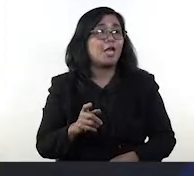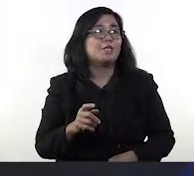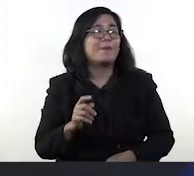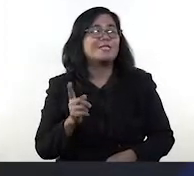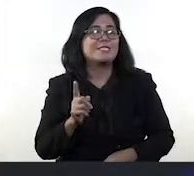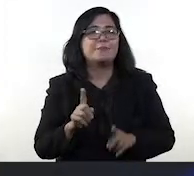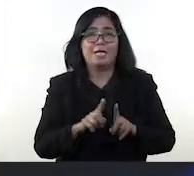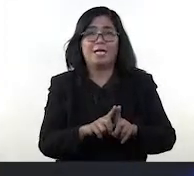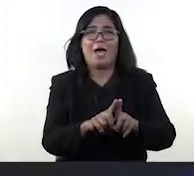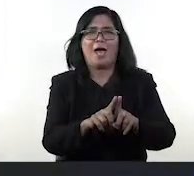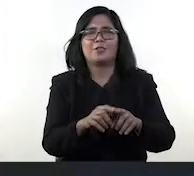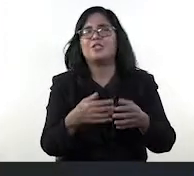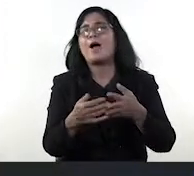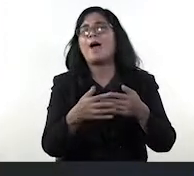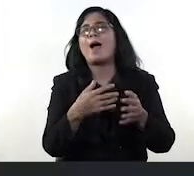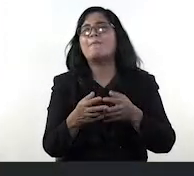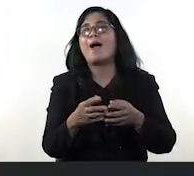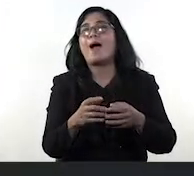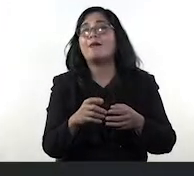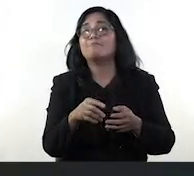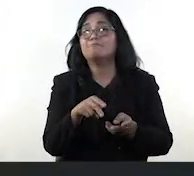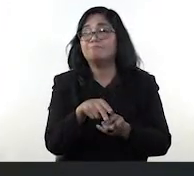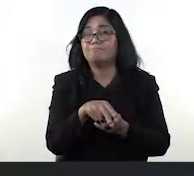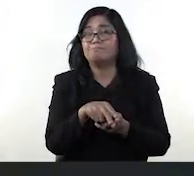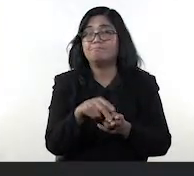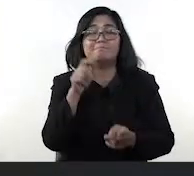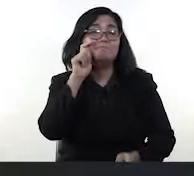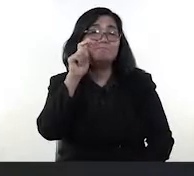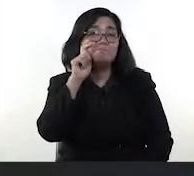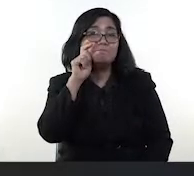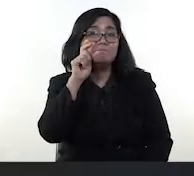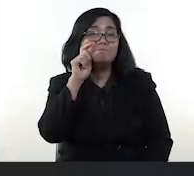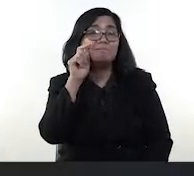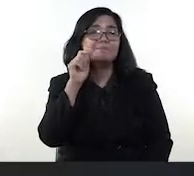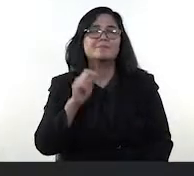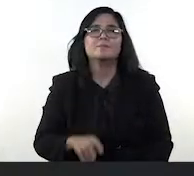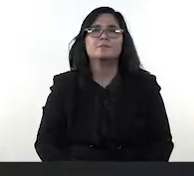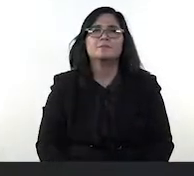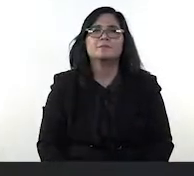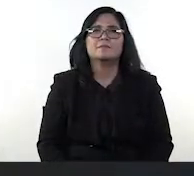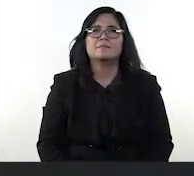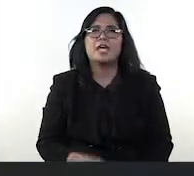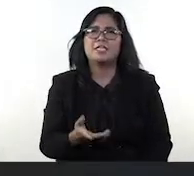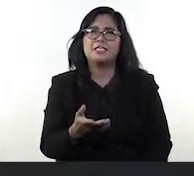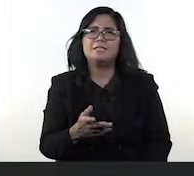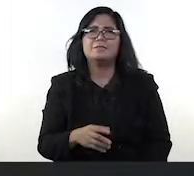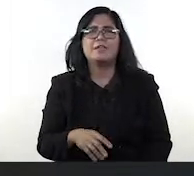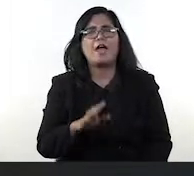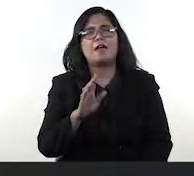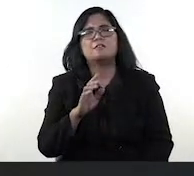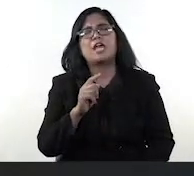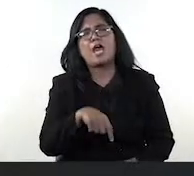juga tentang akan nikah Jadi nggak papalah lakukan hubungan seks jadi iya toh